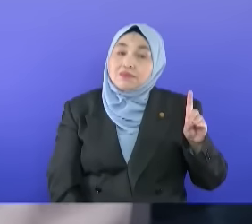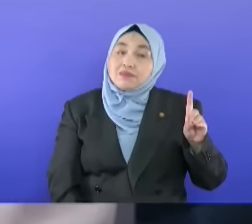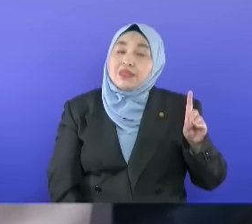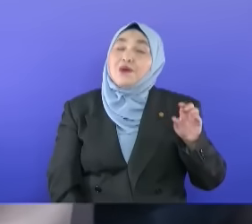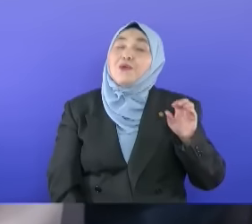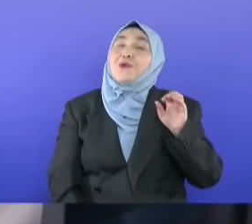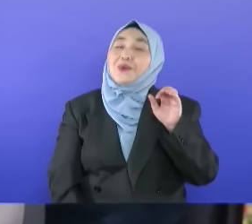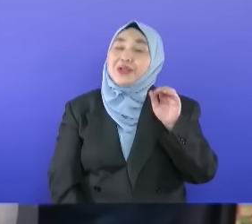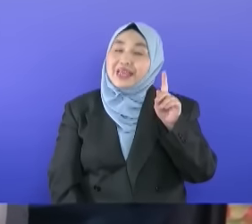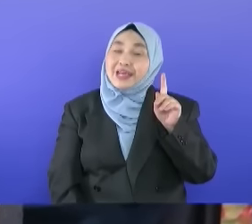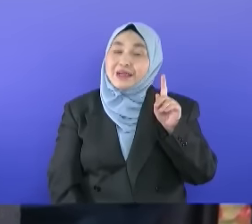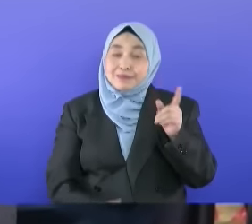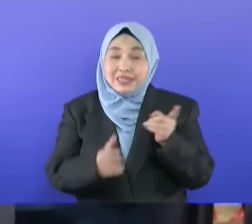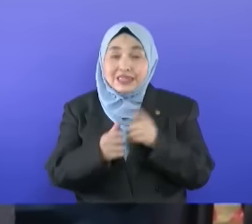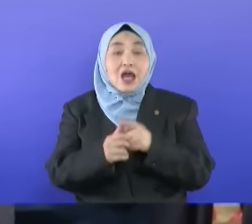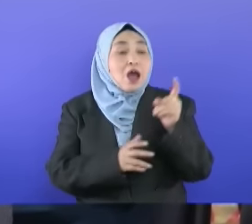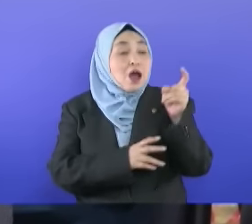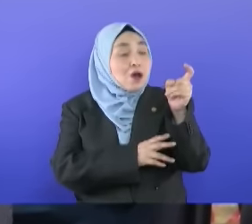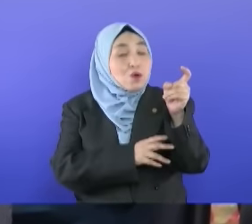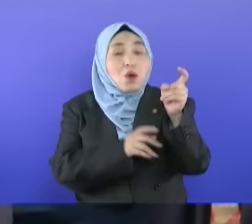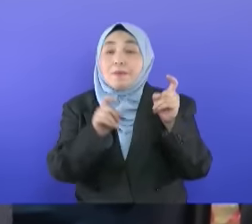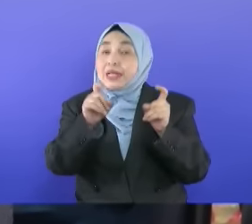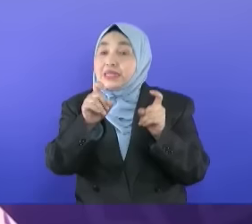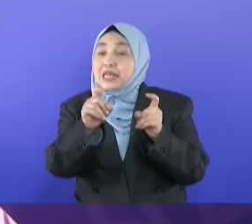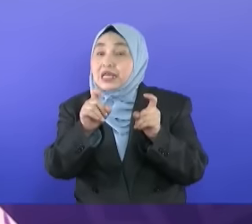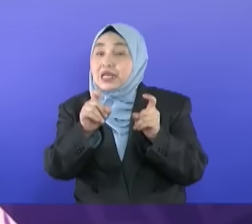Oke pertama sekali roti